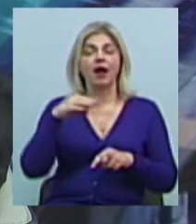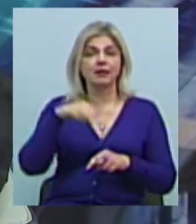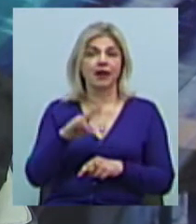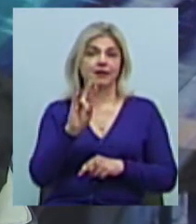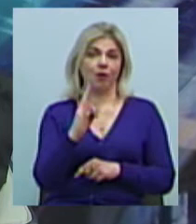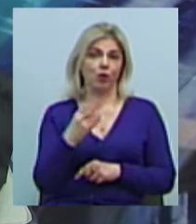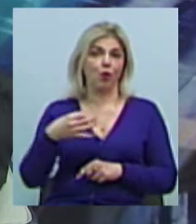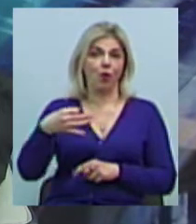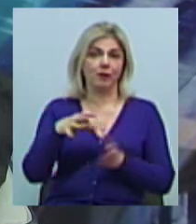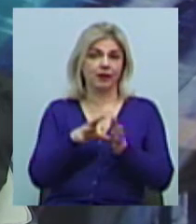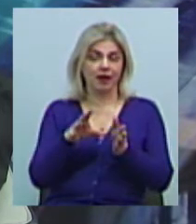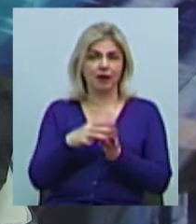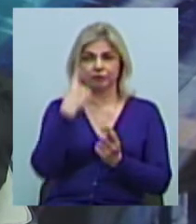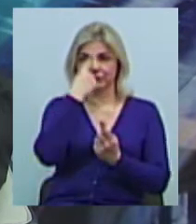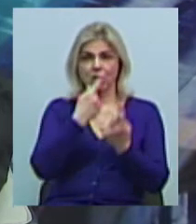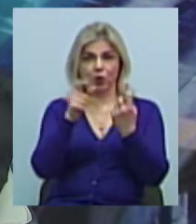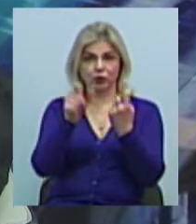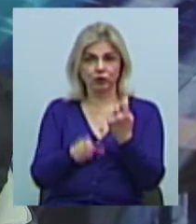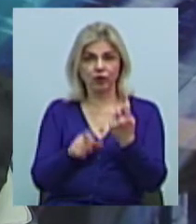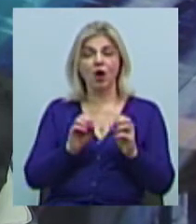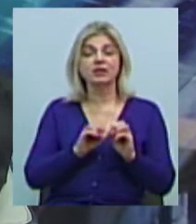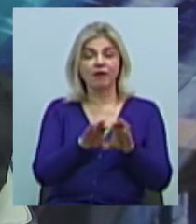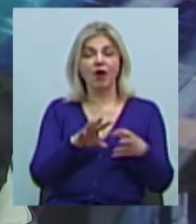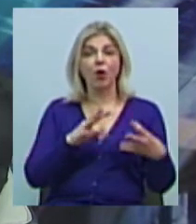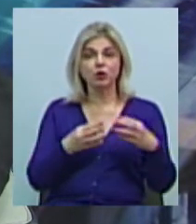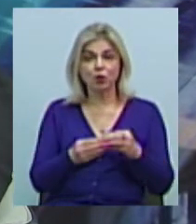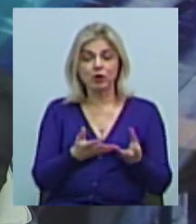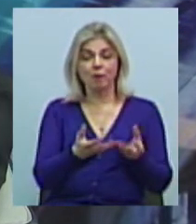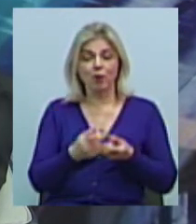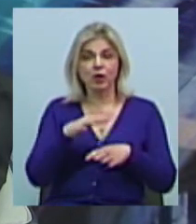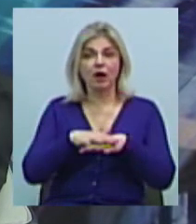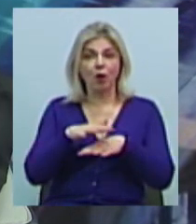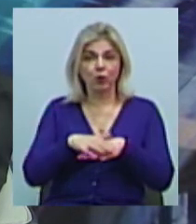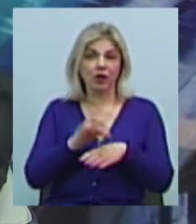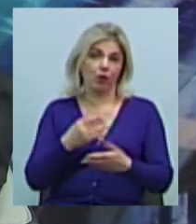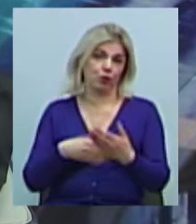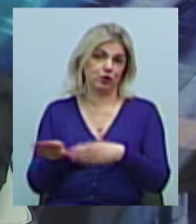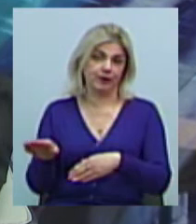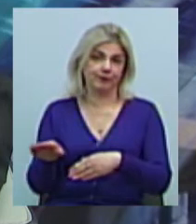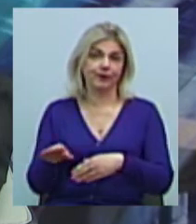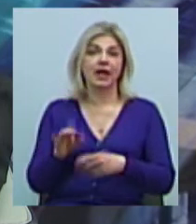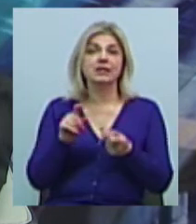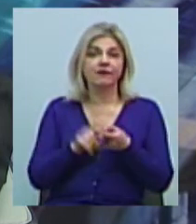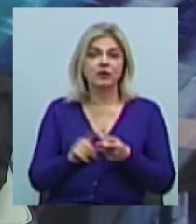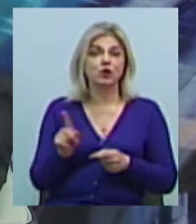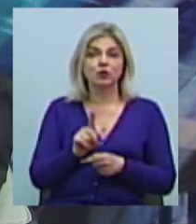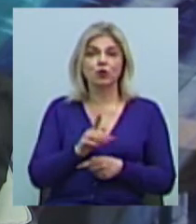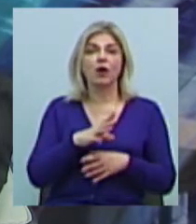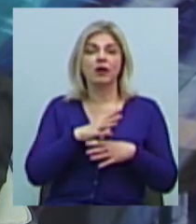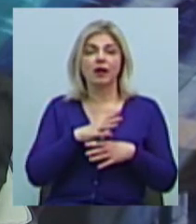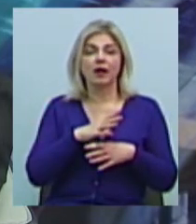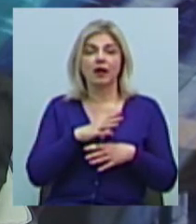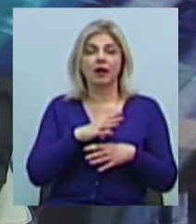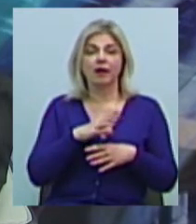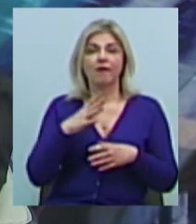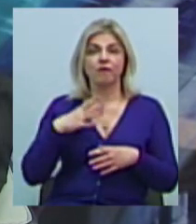у одної тої ж людини. Відзвітували, отримали рахунок та йшли. У зв'язку з тим, що ми повинні розділитися,